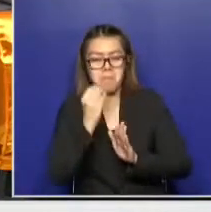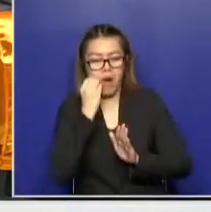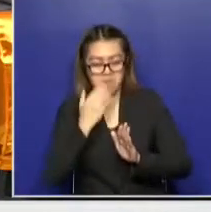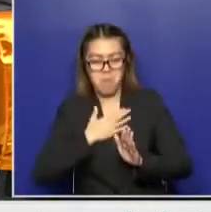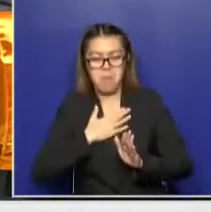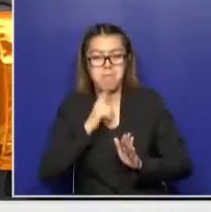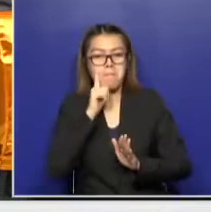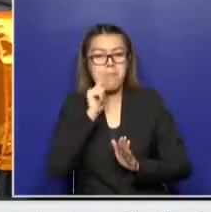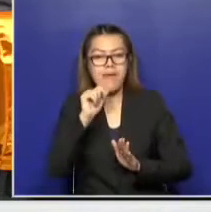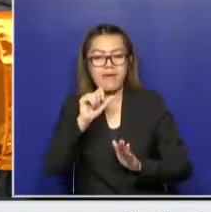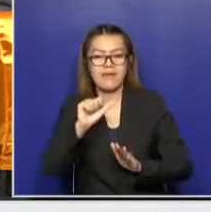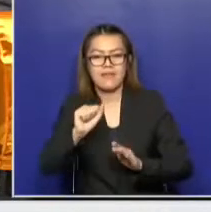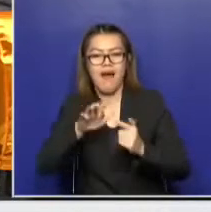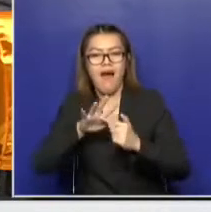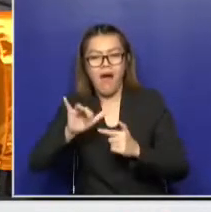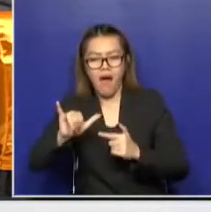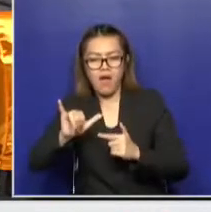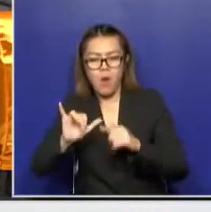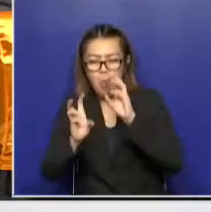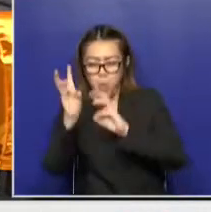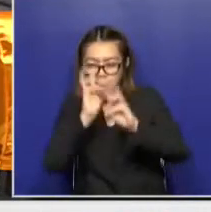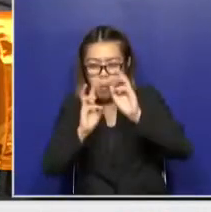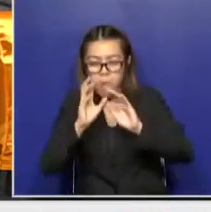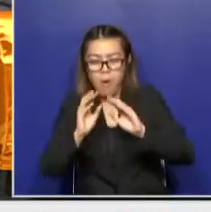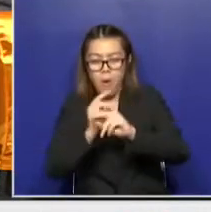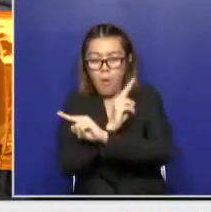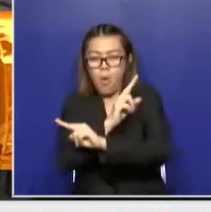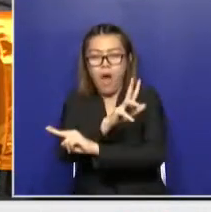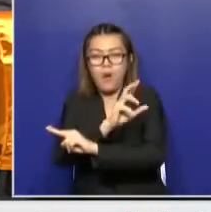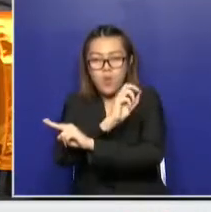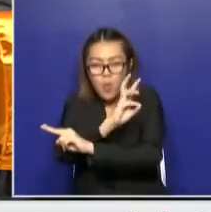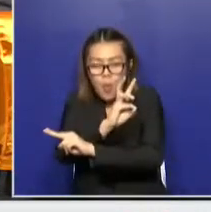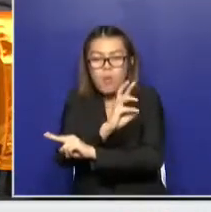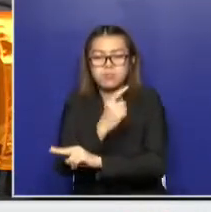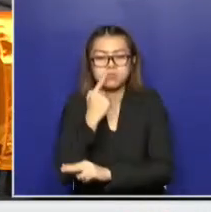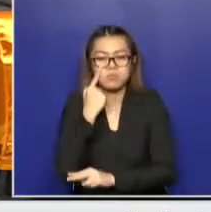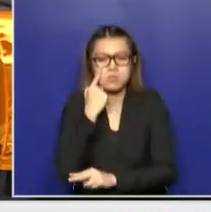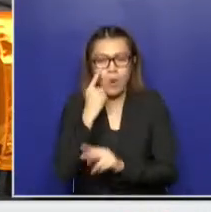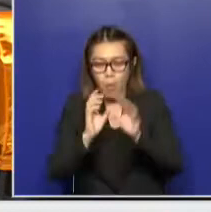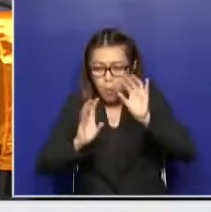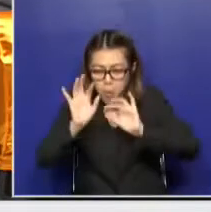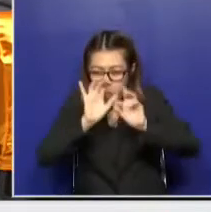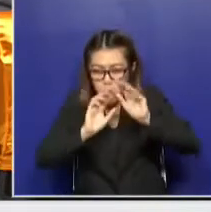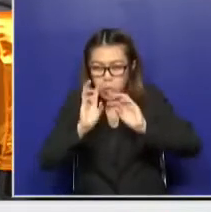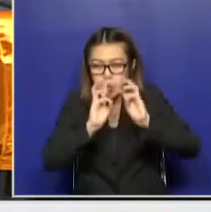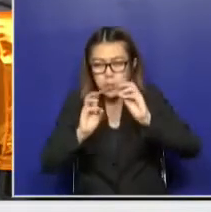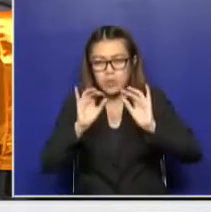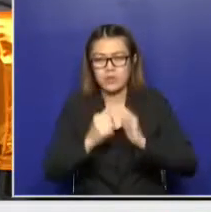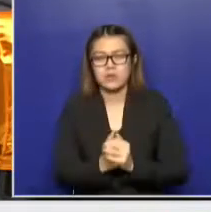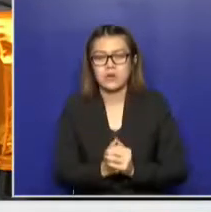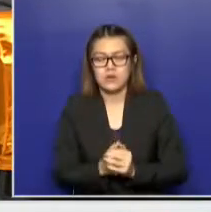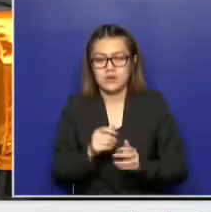ฝุ่นควัน PM 2.5 เนี่ยจะมากกว่านี้ 5-6 เท่าครับผมนะฮะคราวนี้คือในรายงานเนี่ยมีสิ่งที่ผมอยากจะเพิ่มเ